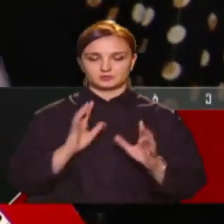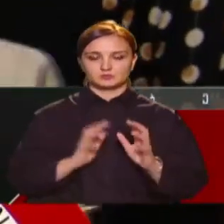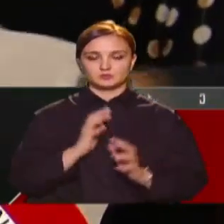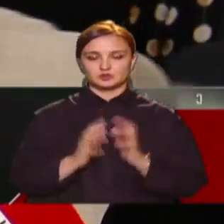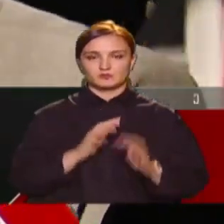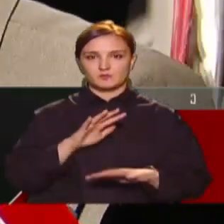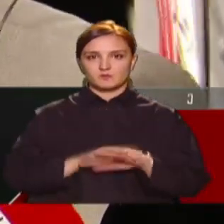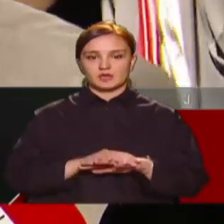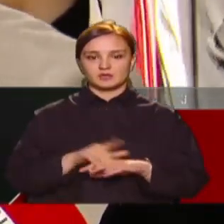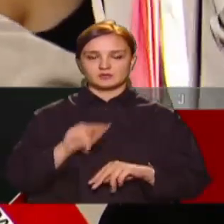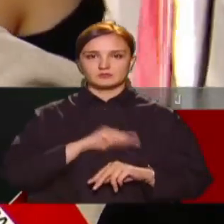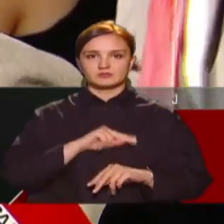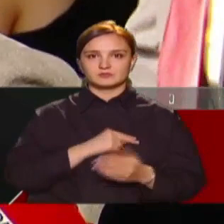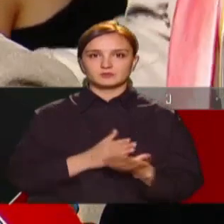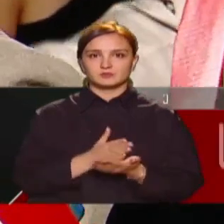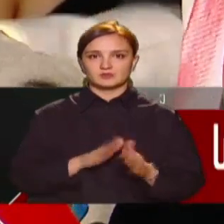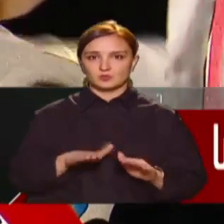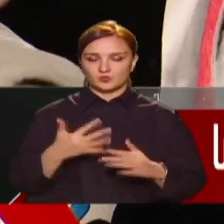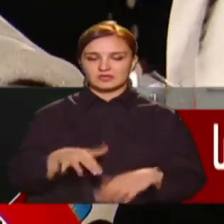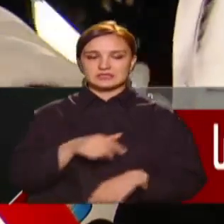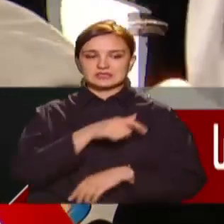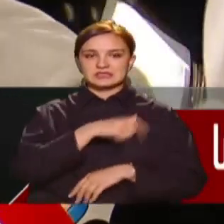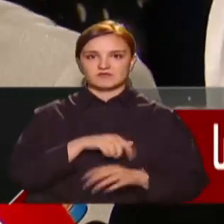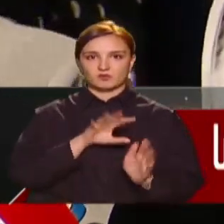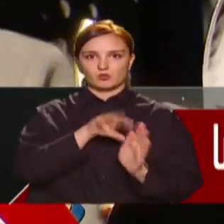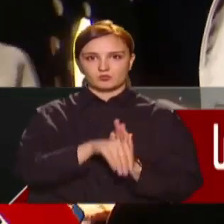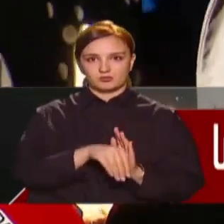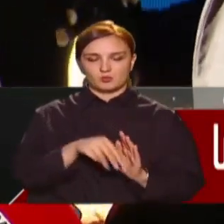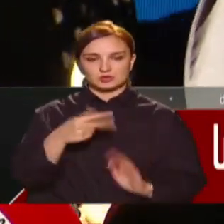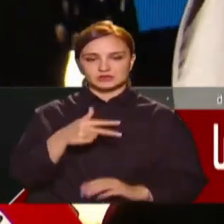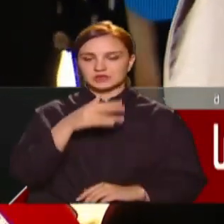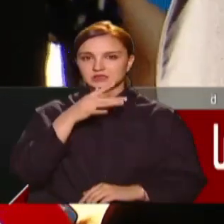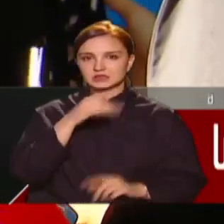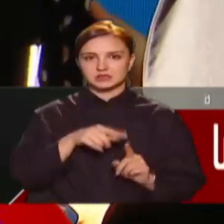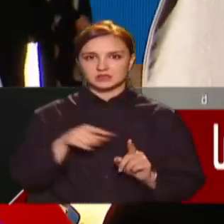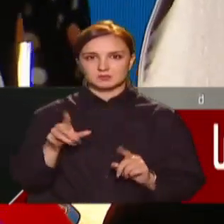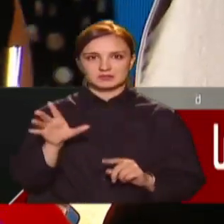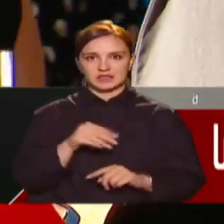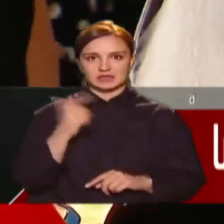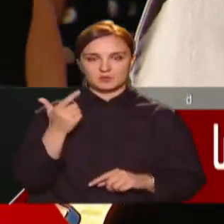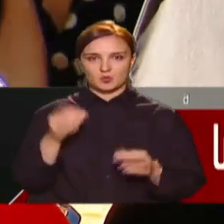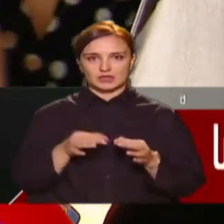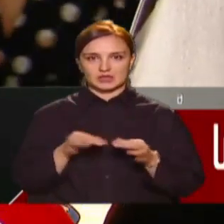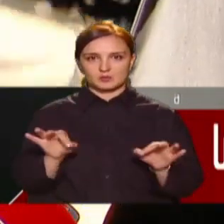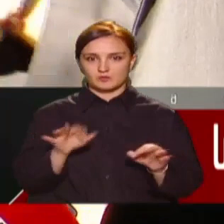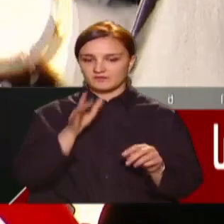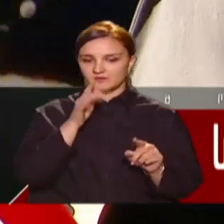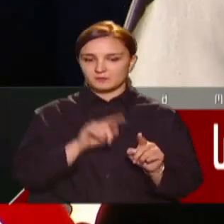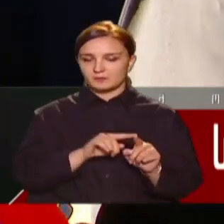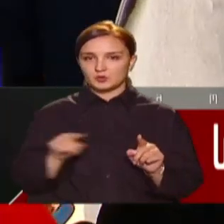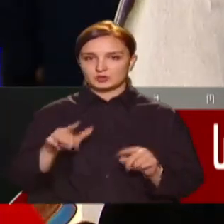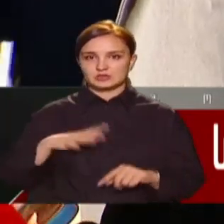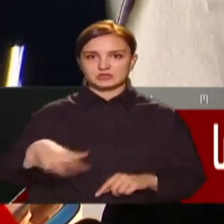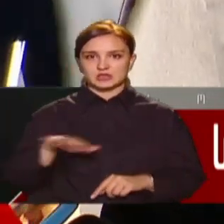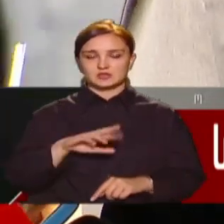ბანკის მოღვაწეობის და საქართველოს მსოფლიო ბანკის წევრობის. იცით, რომ 30 წელი ფაქტობრივად მთელი დამოუკიდებლობის პერიოდია საქართველოსი